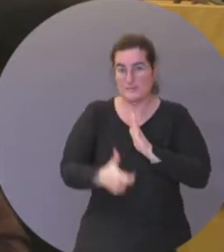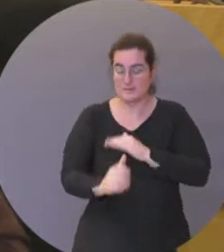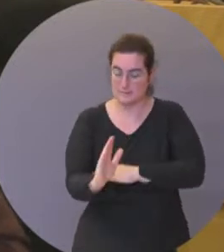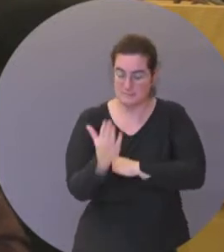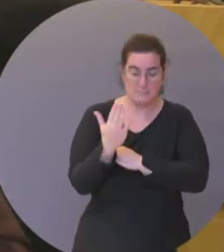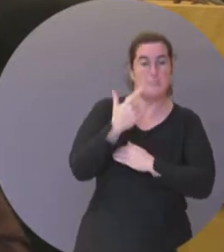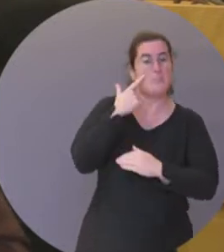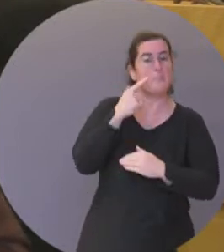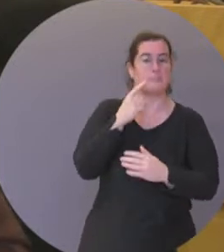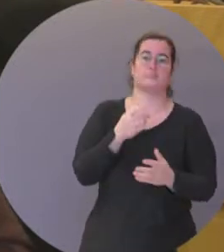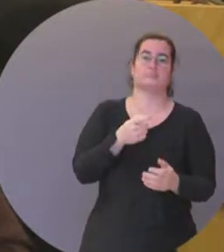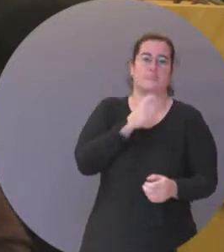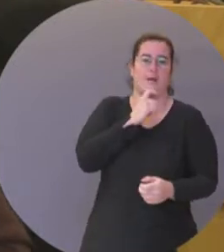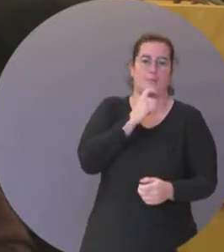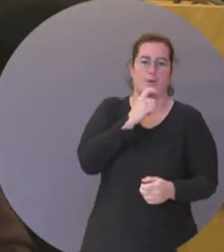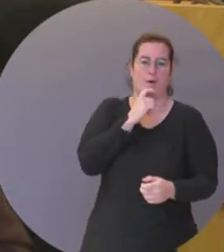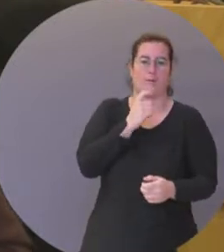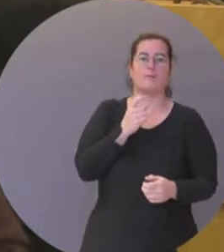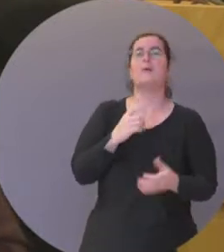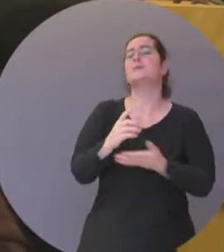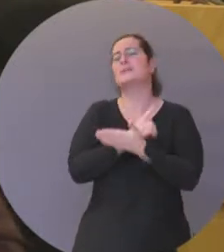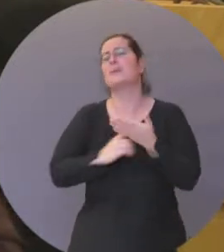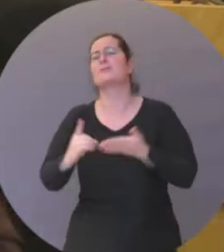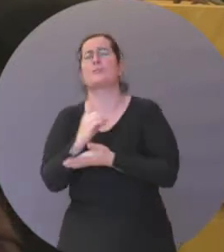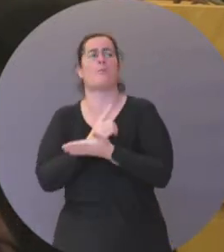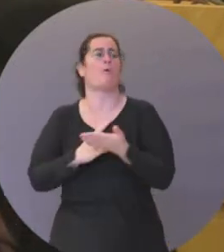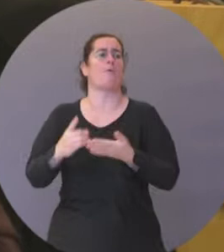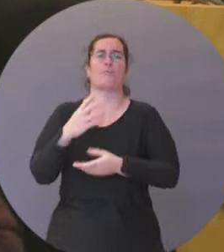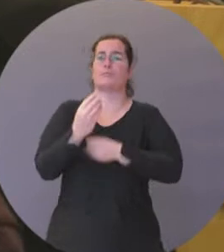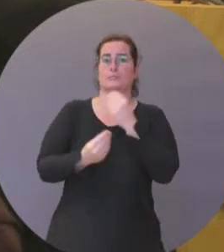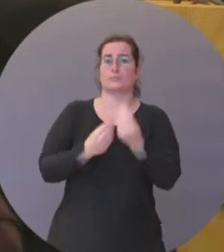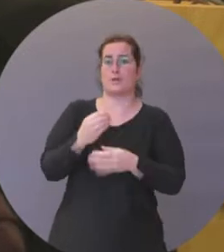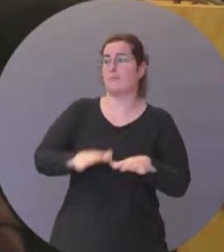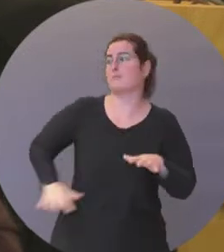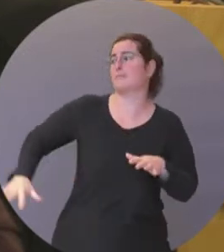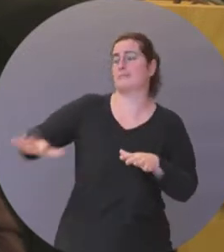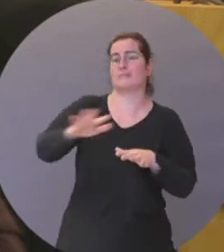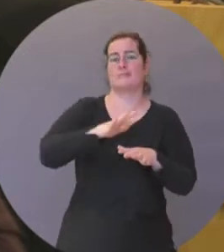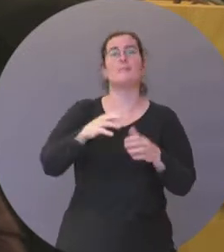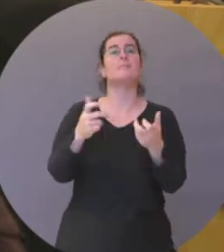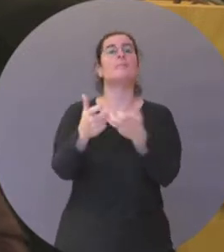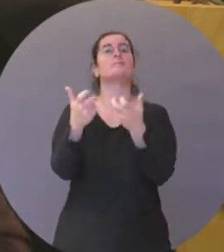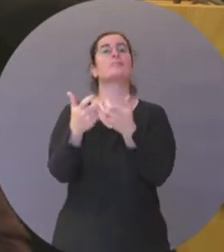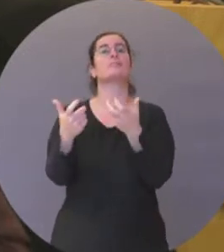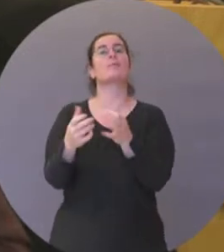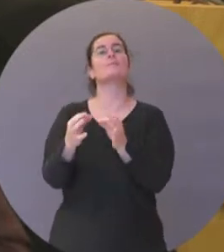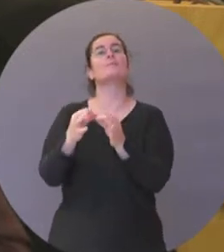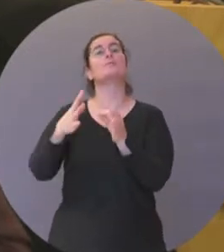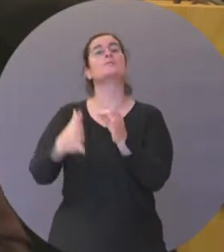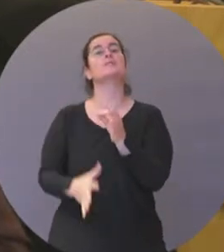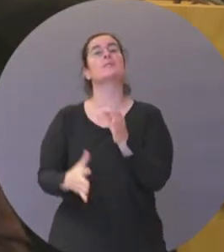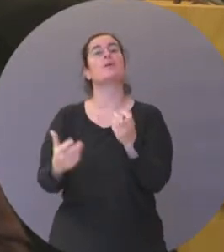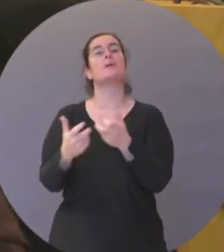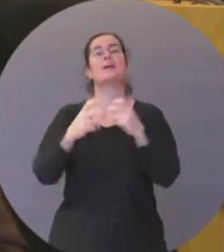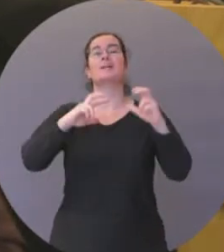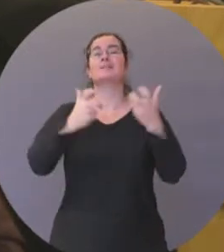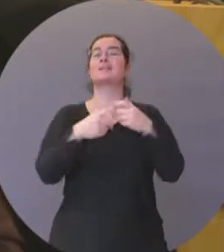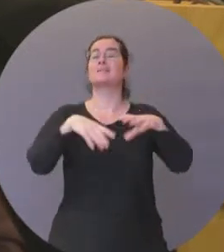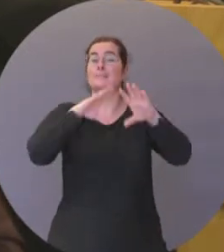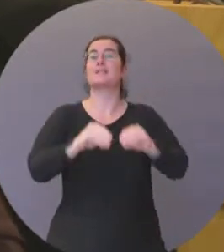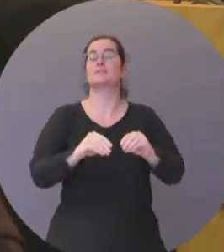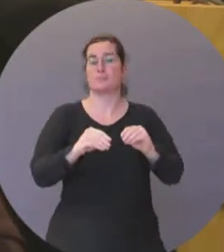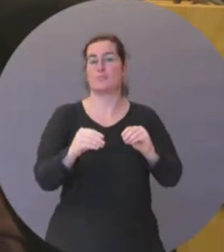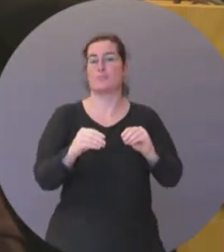les collectivités que ce soit le département ou sur d'autres rappelons-nous les conséquences de la suppression de la de la taxe d'habitation